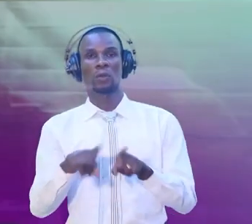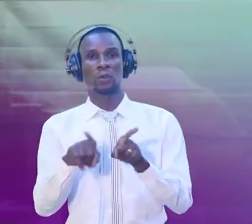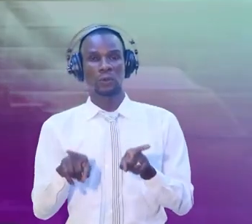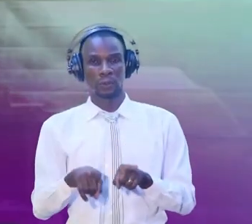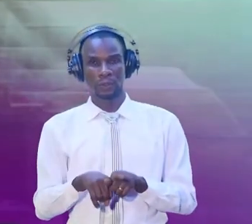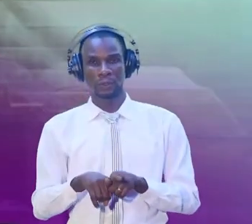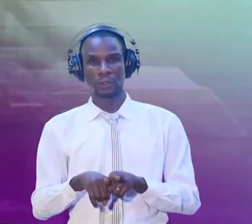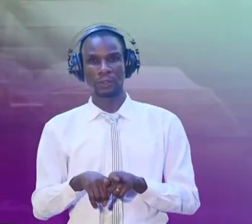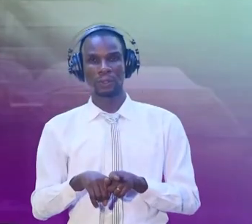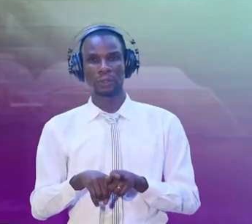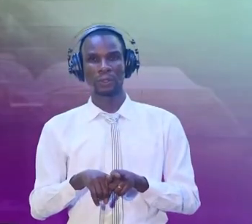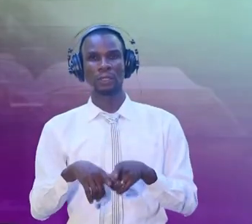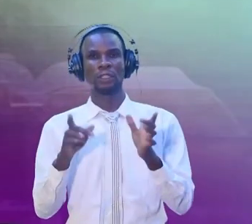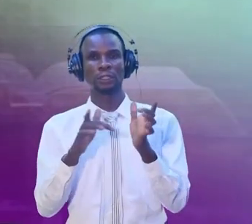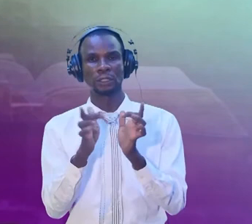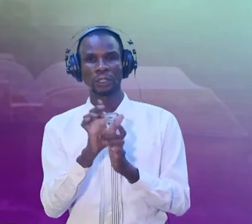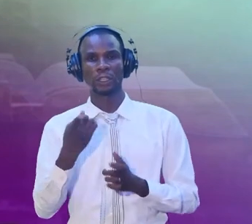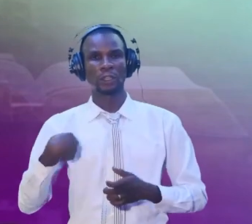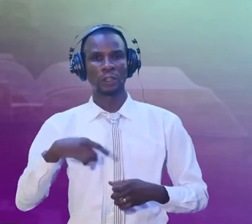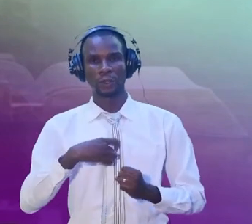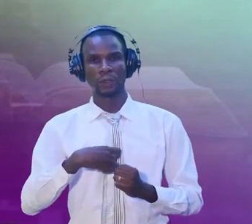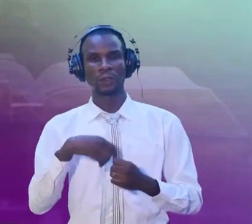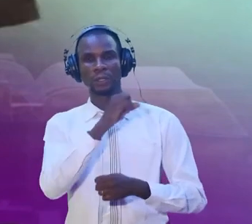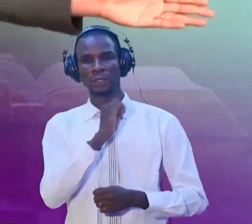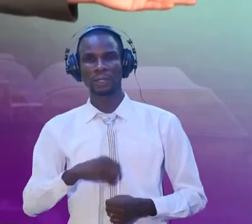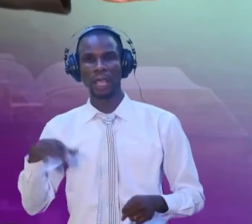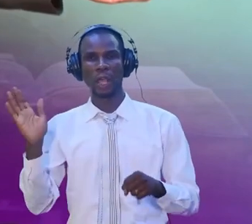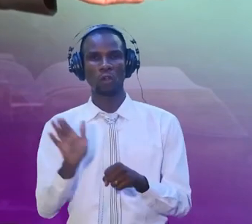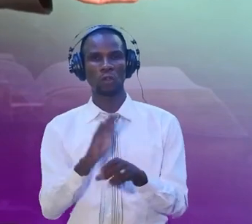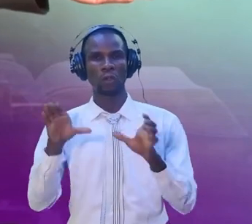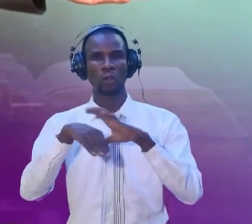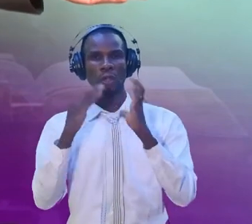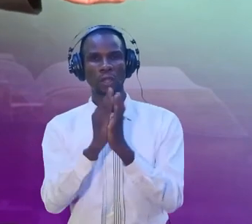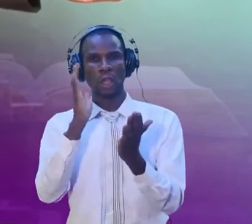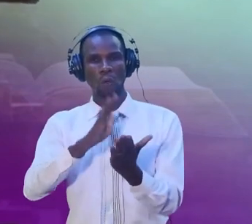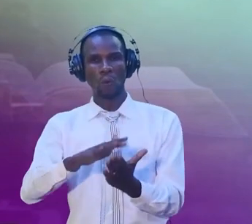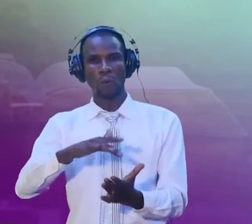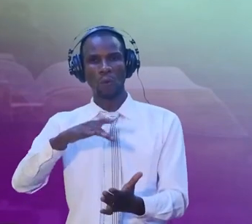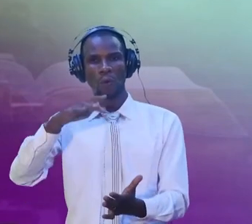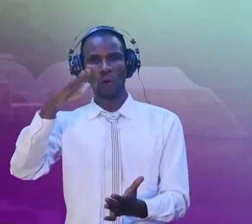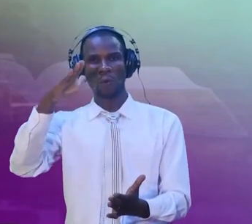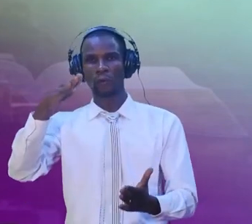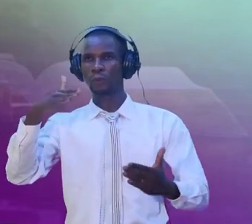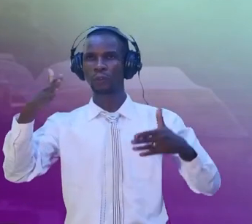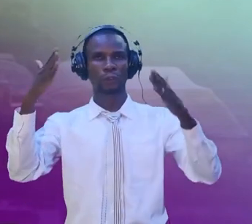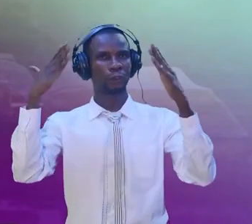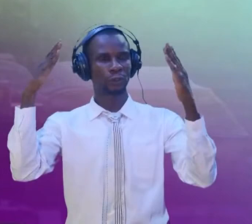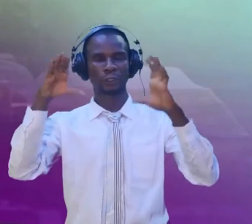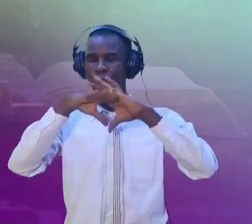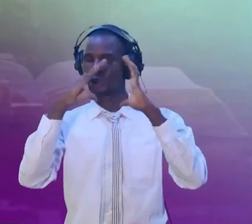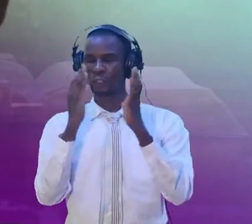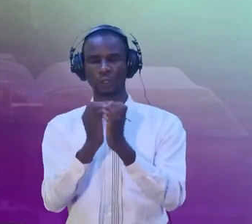Yesu Kristo. Na Yesu Kristo ambaye ni Bwana wetu na Mwokozi wetu alitimiza kila kitu.